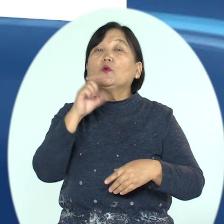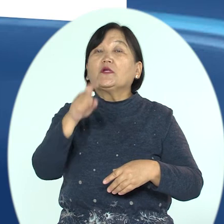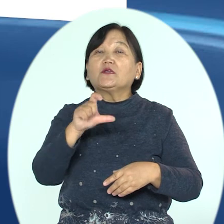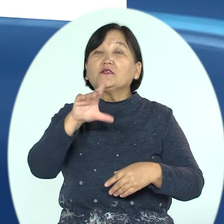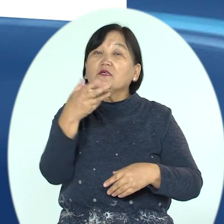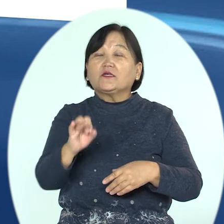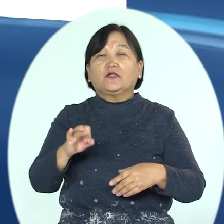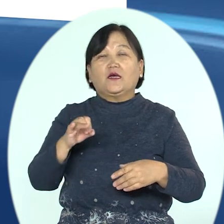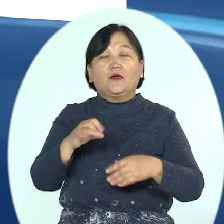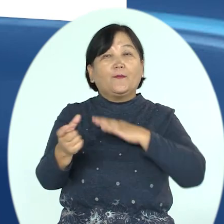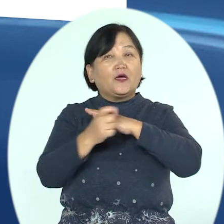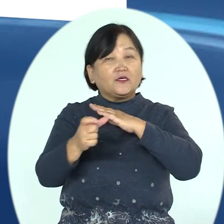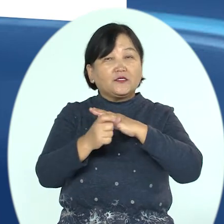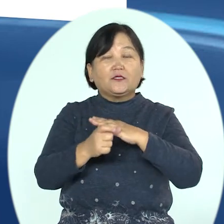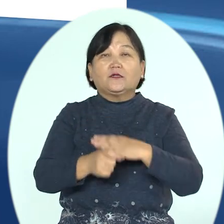гэхээр